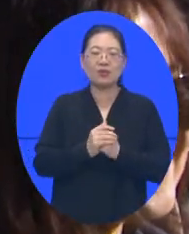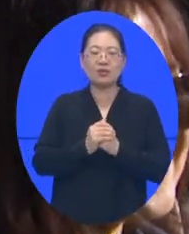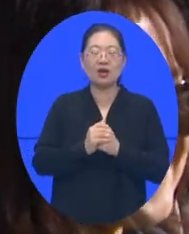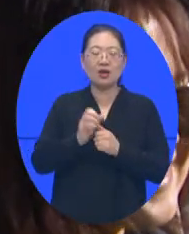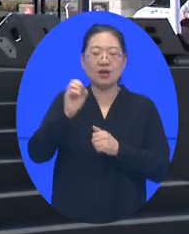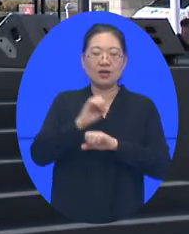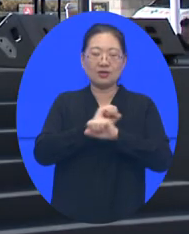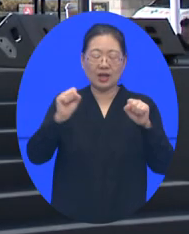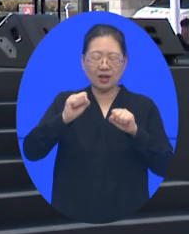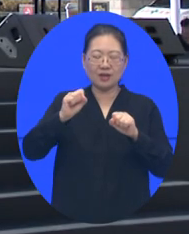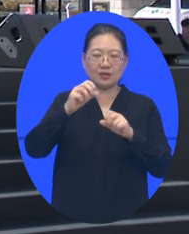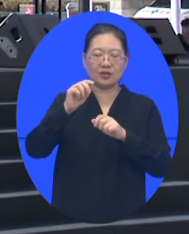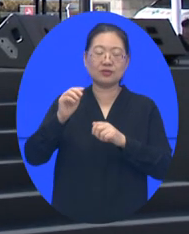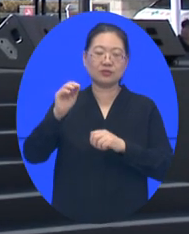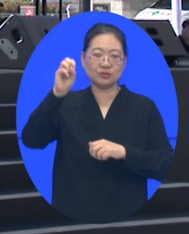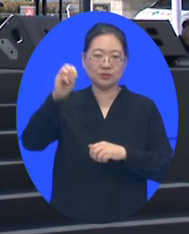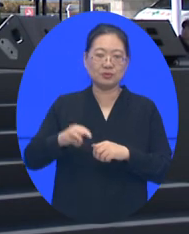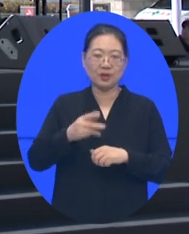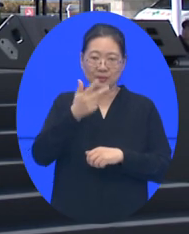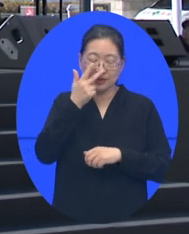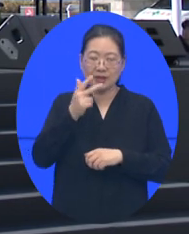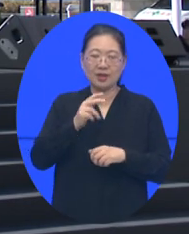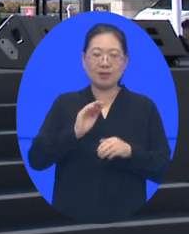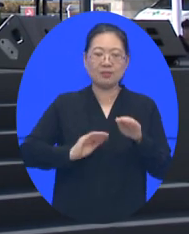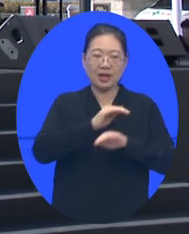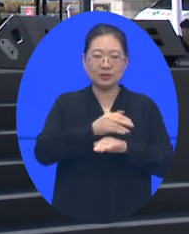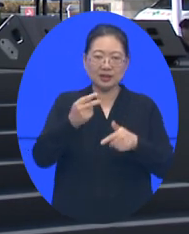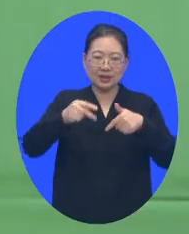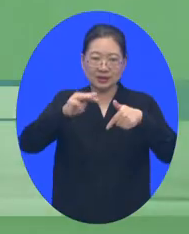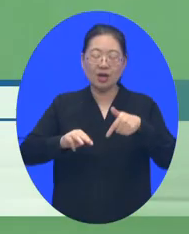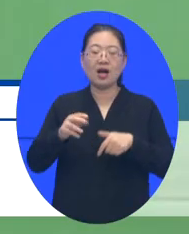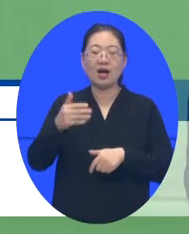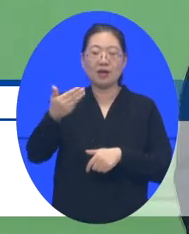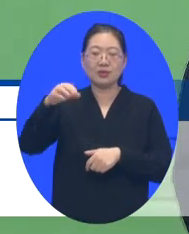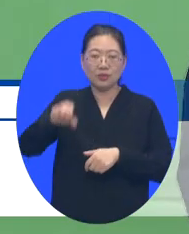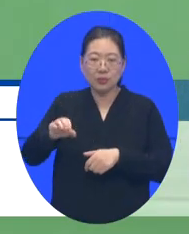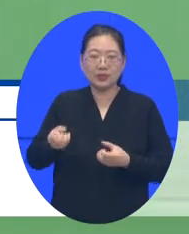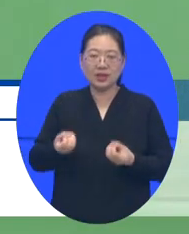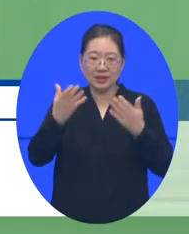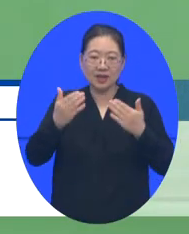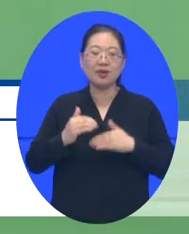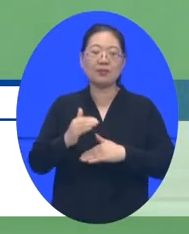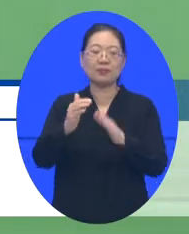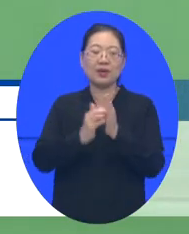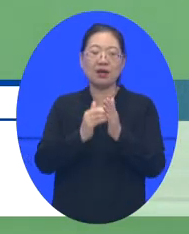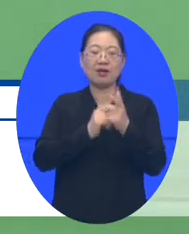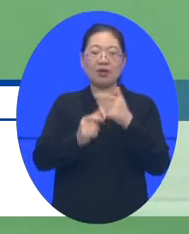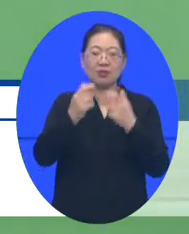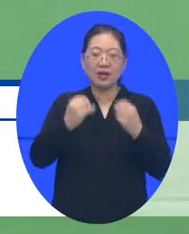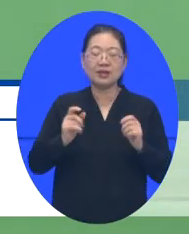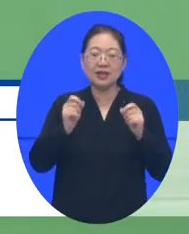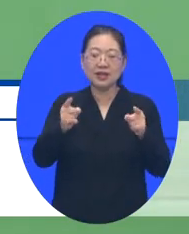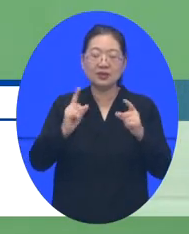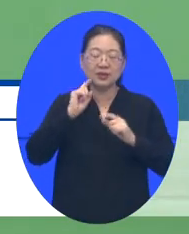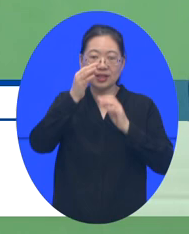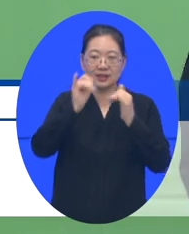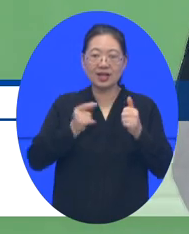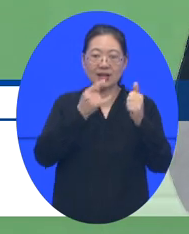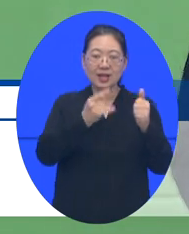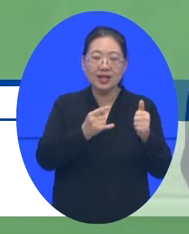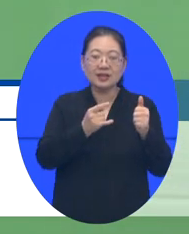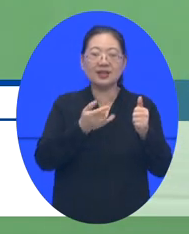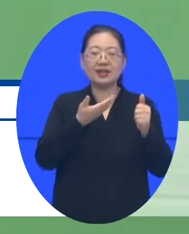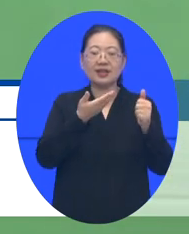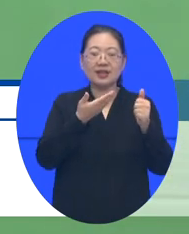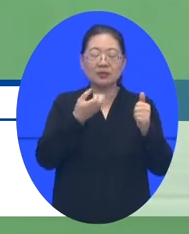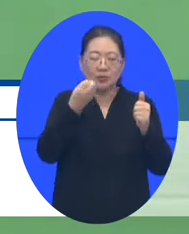평택, 파주, 인천 등 9개 행사장에서 이어졌습니다. 더 많은 기회를 우리 예술인들께 또 그러므로